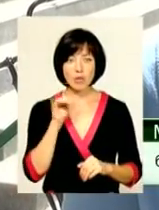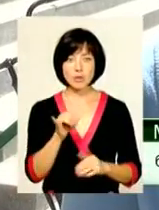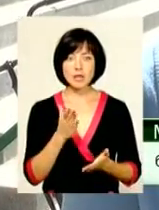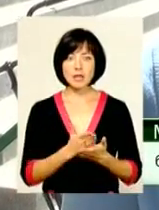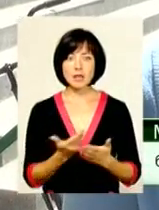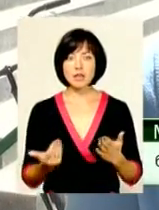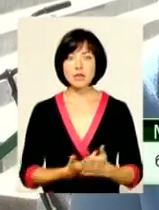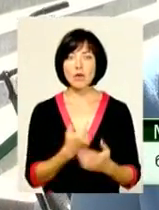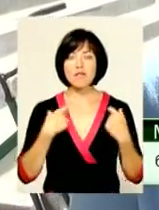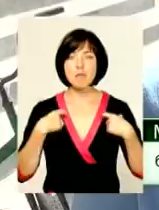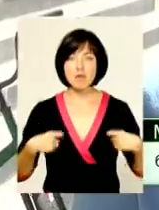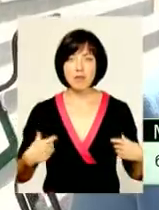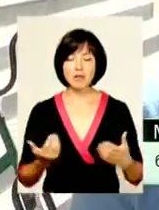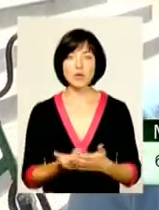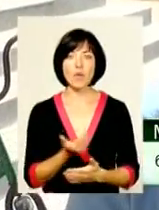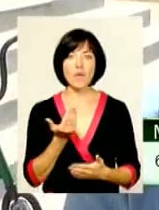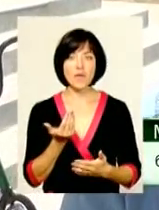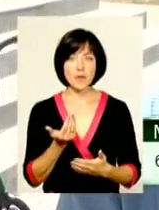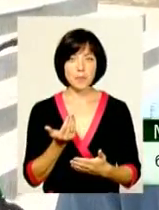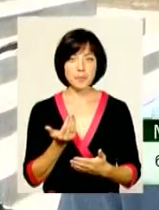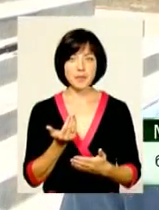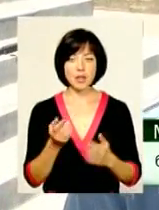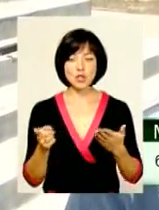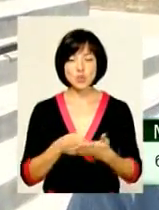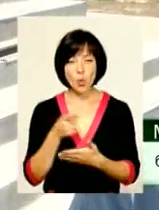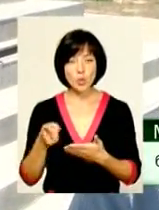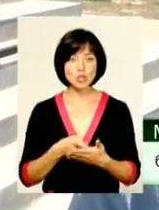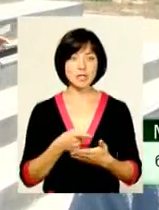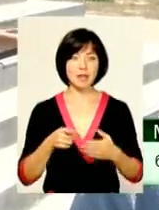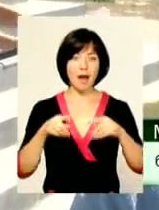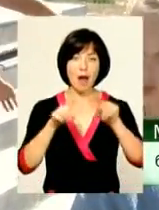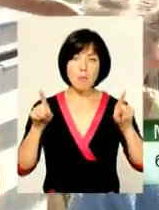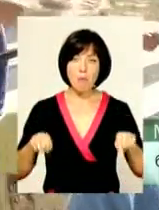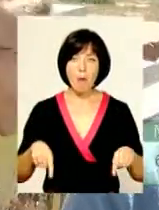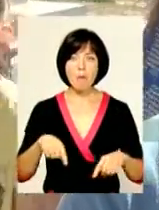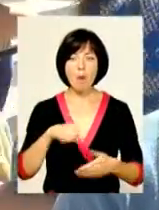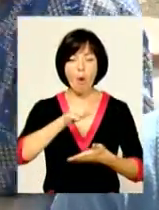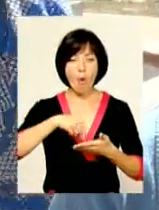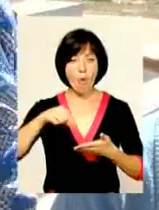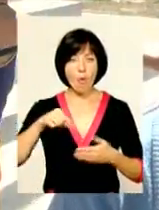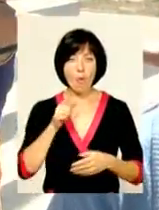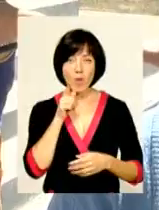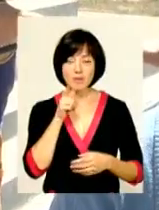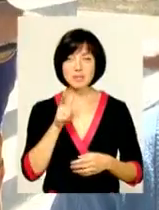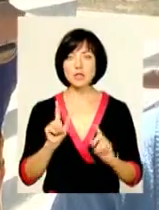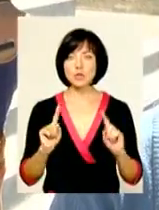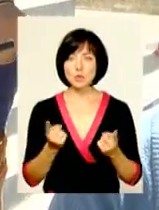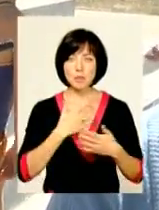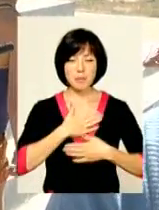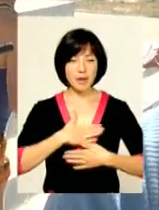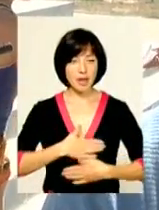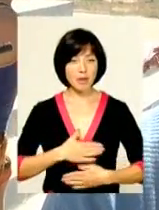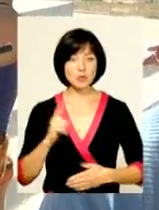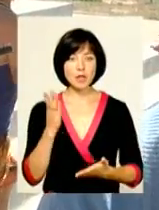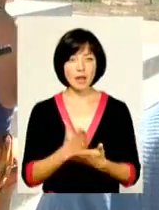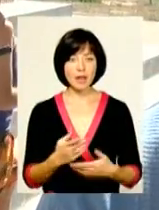нові портфели, коли є нові зошити, альбоми, олівчики. Дуже ото приємно, що